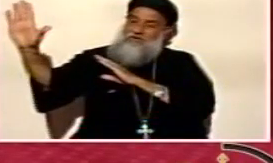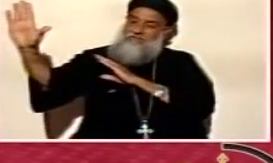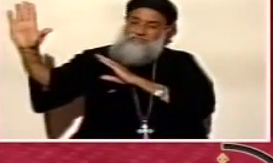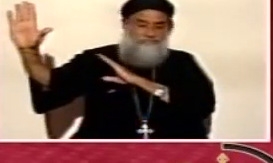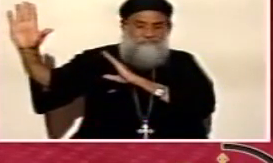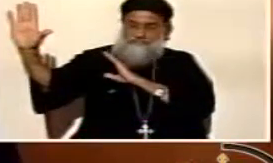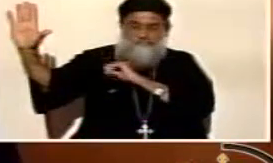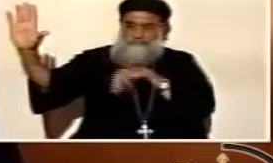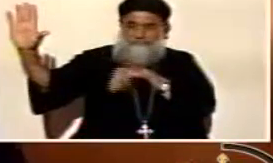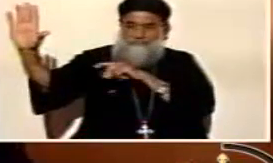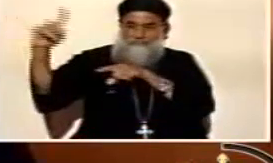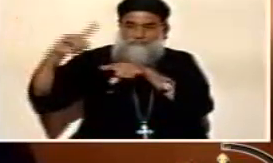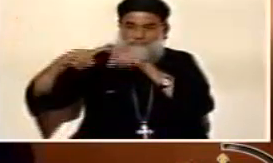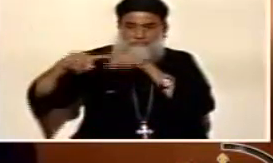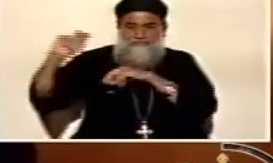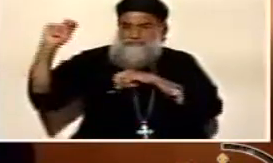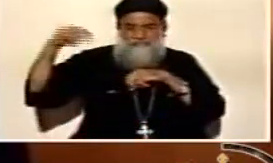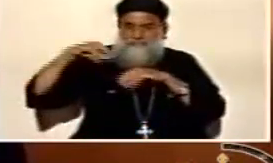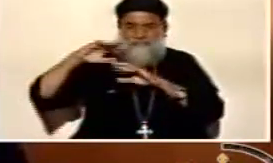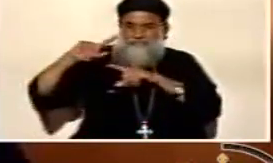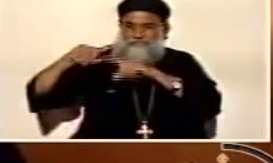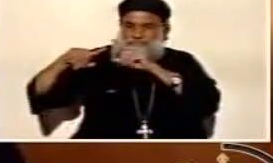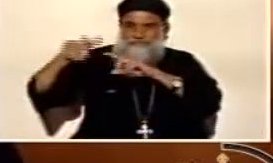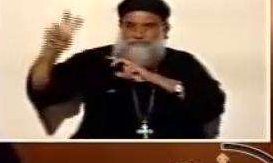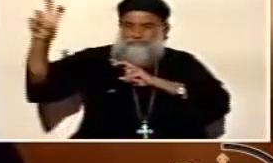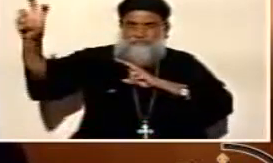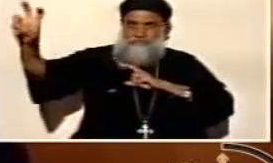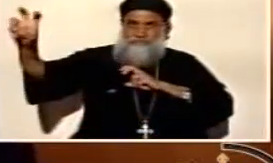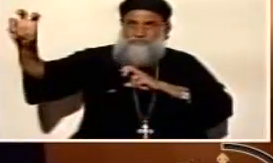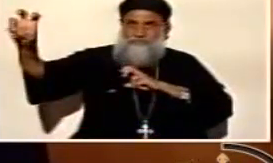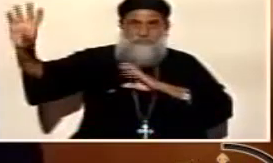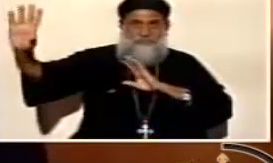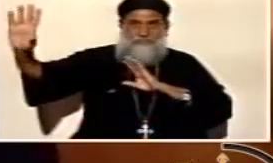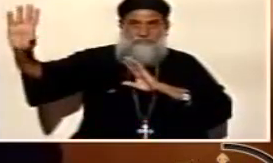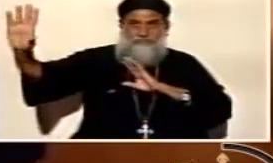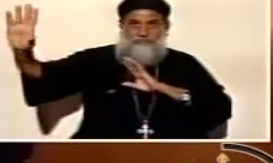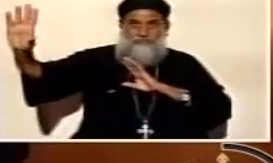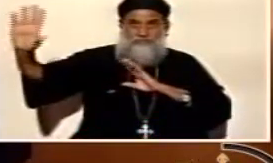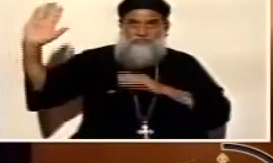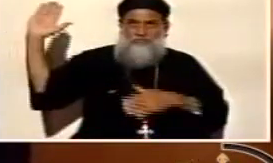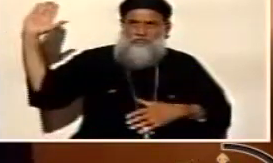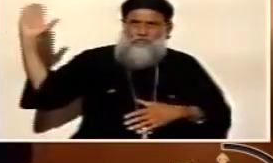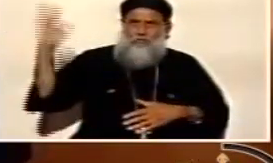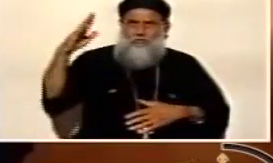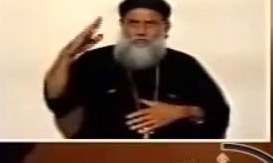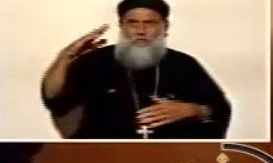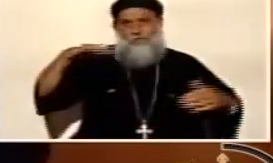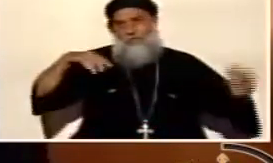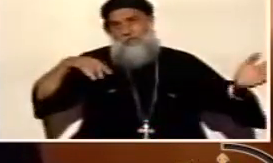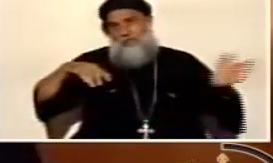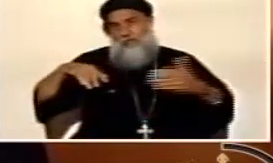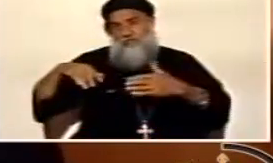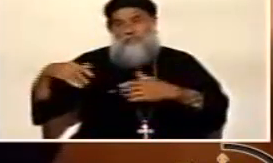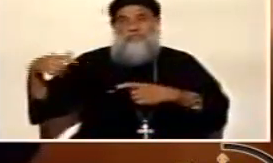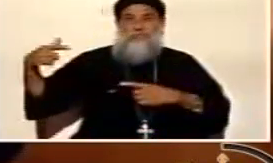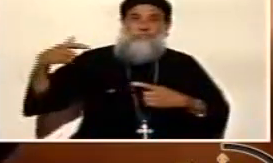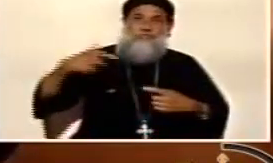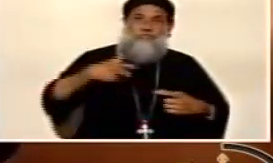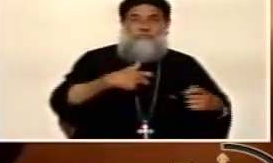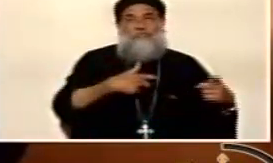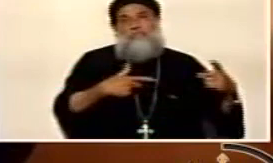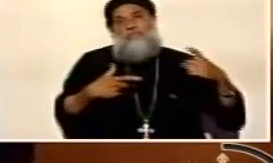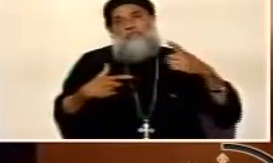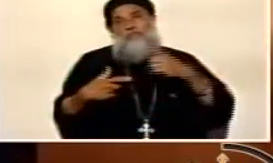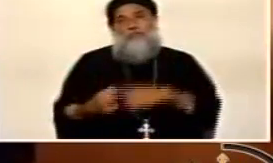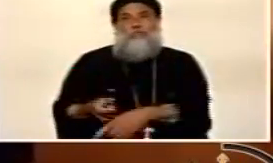جدا، لأن العنف مسلسل، واحد ينضرب فيضرب، فيعتدى عليه